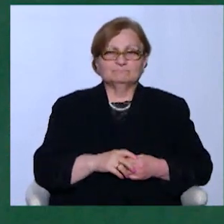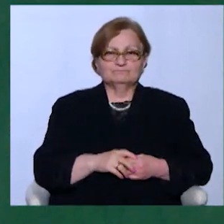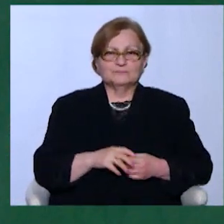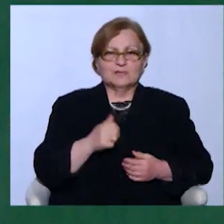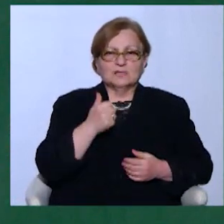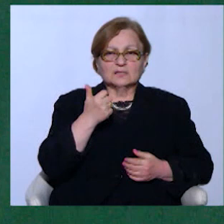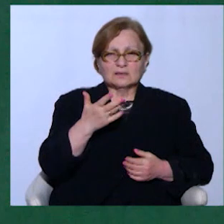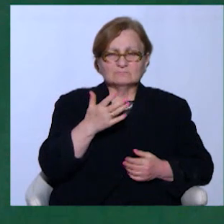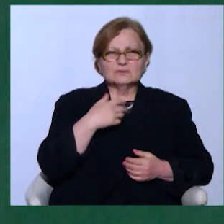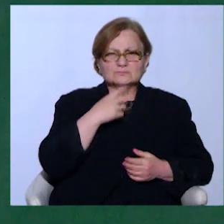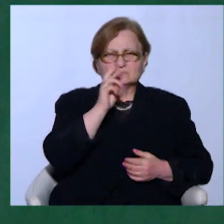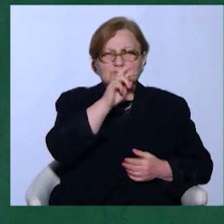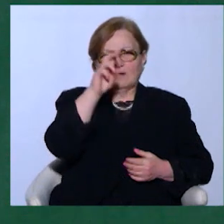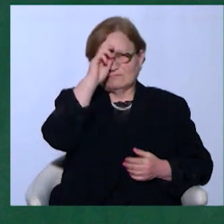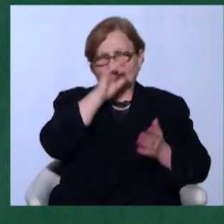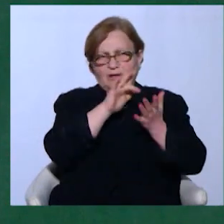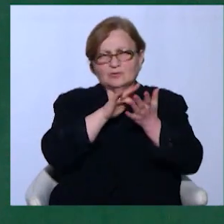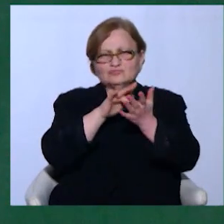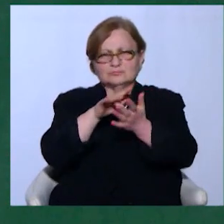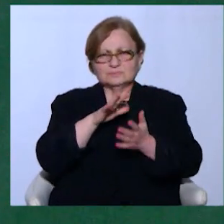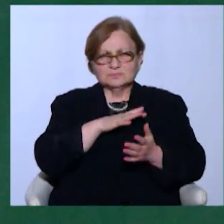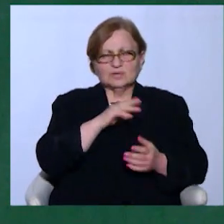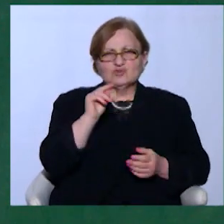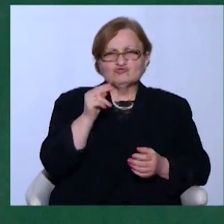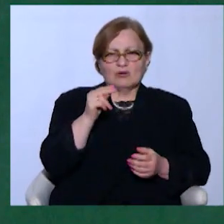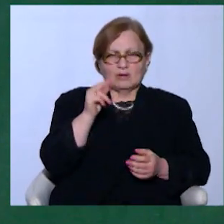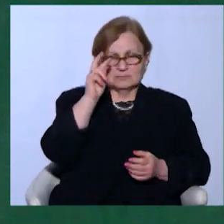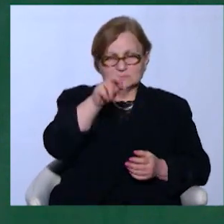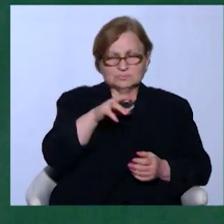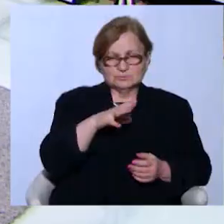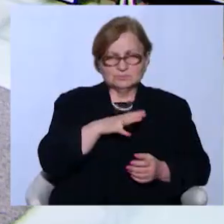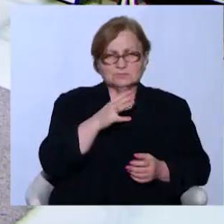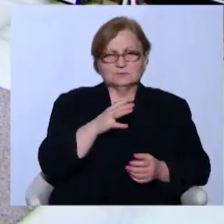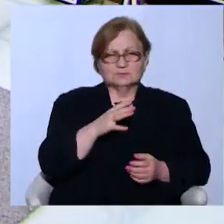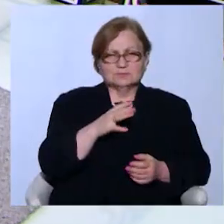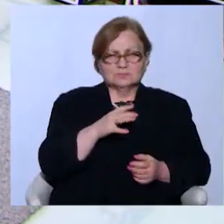რამდენიმე ქვეყანაში ვარ ნამყოფი. ჩეხეთში